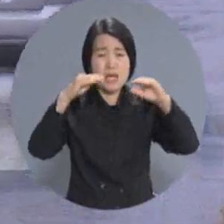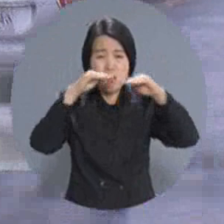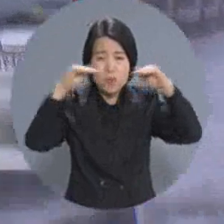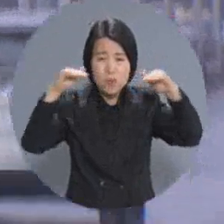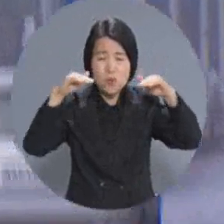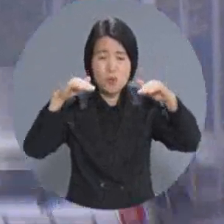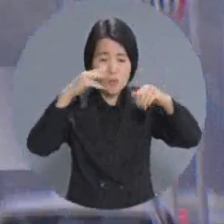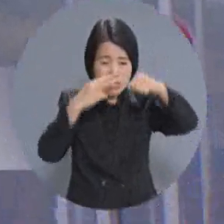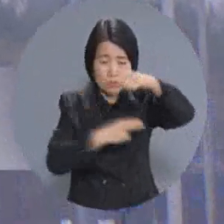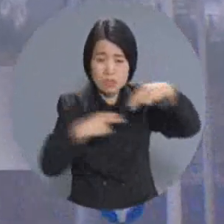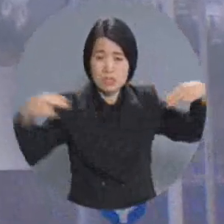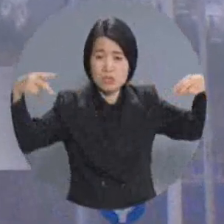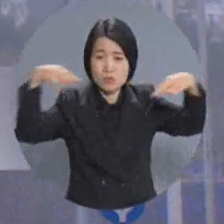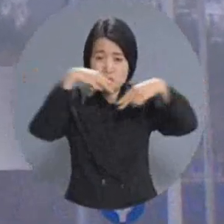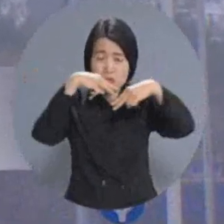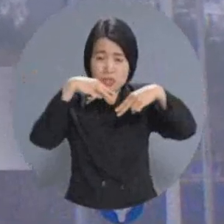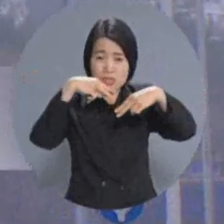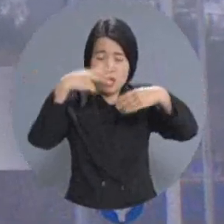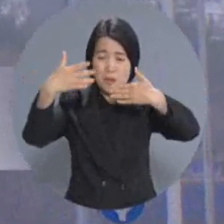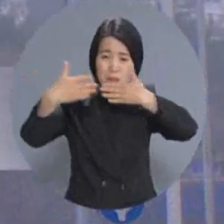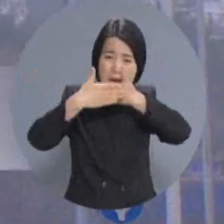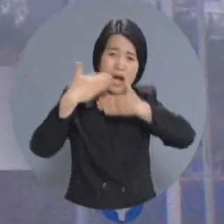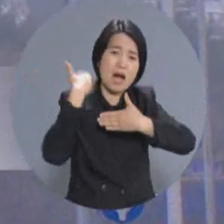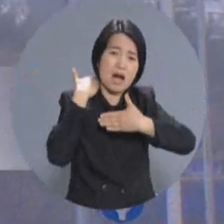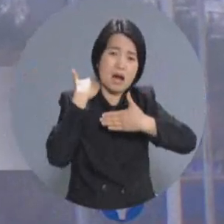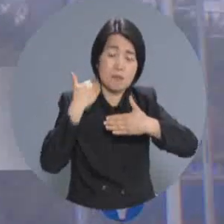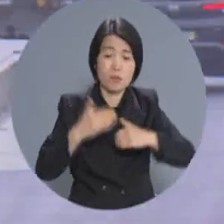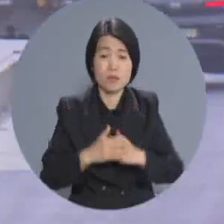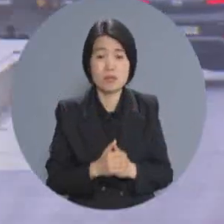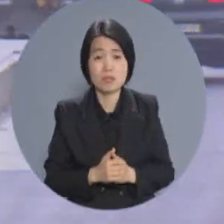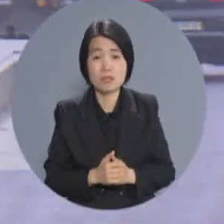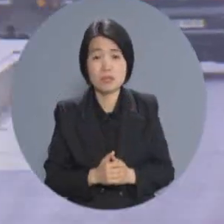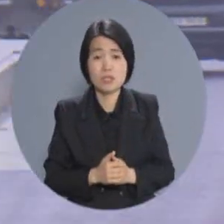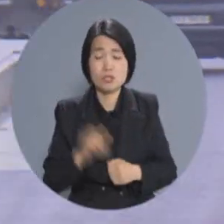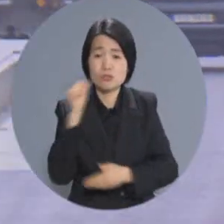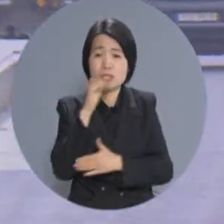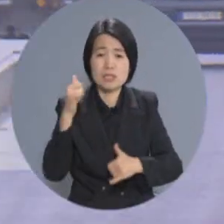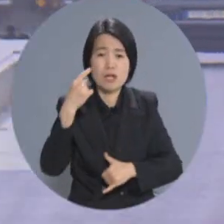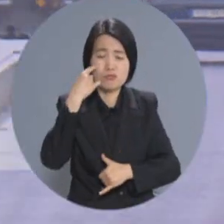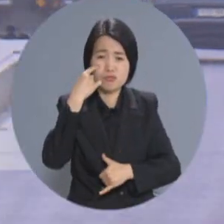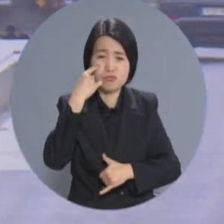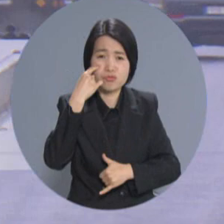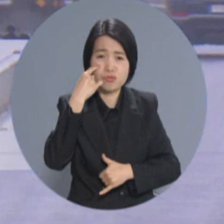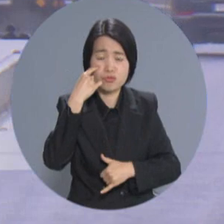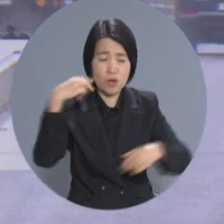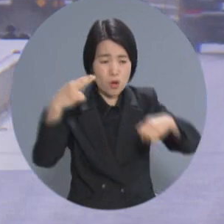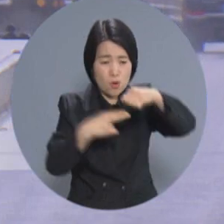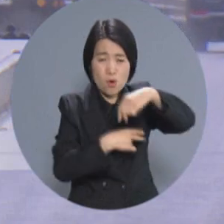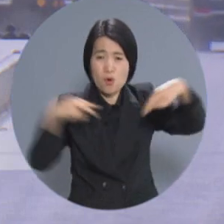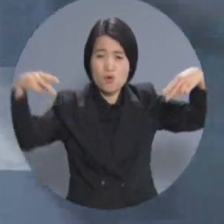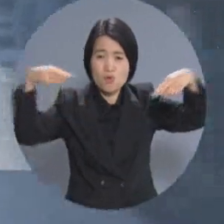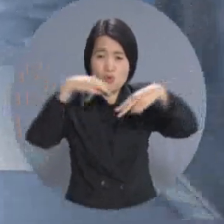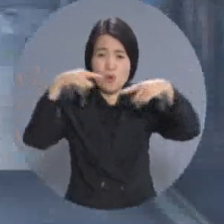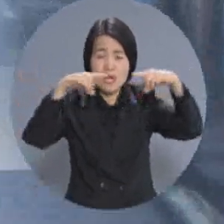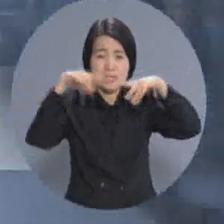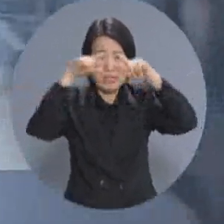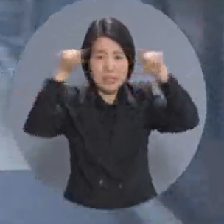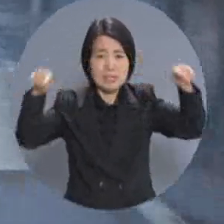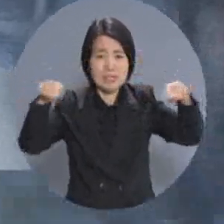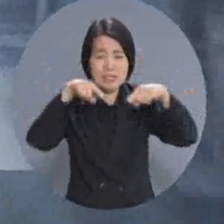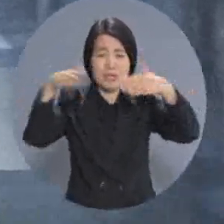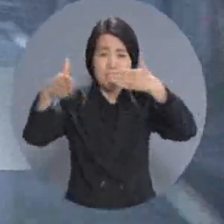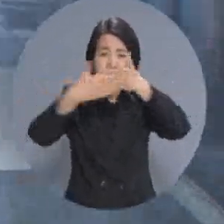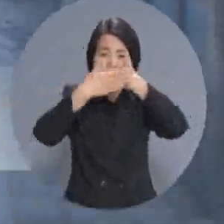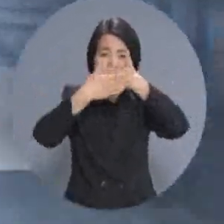육교가 있는 사실이 알려지면서 논란이 일고 있습니다. 운전자의 시야에서는 육교가 차단 시설을 가려버리기